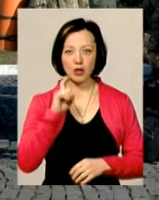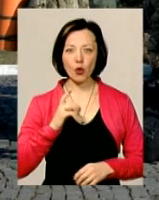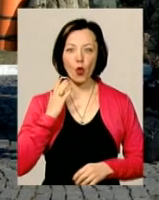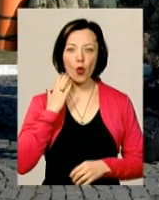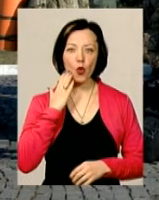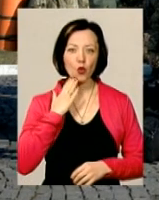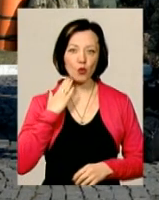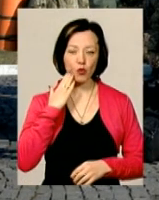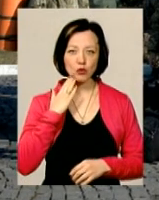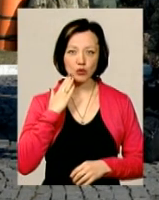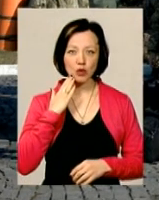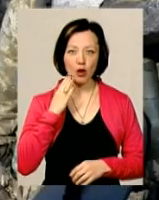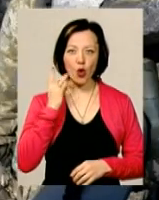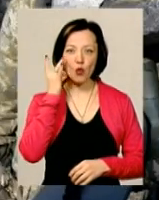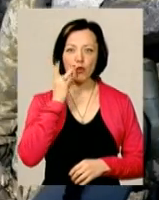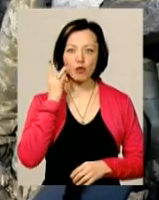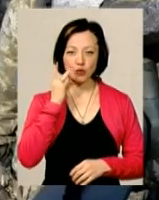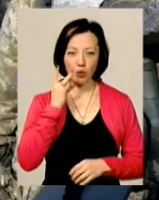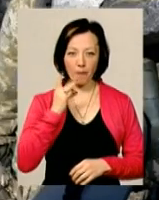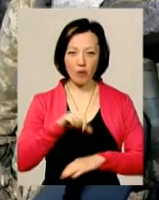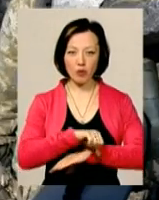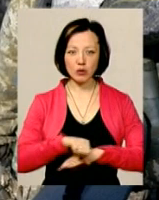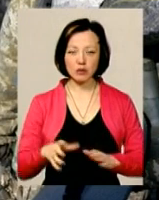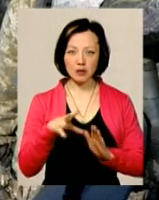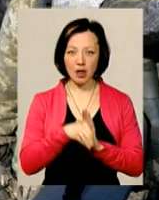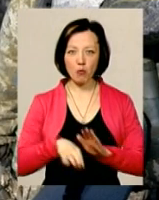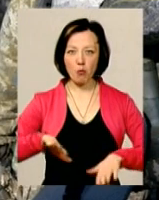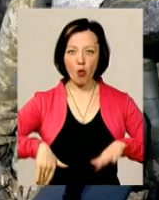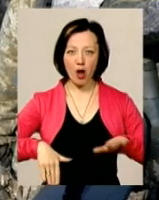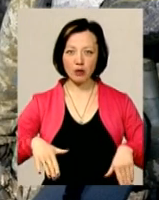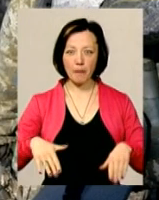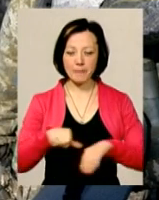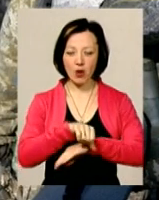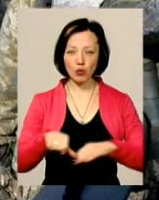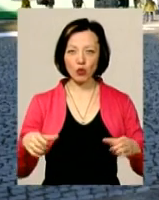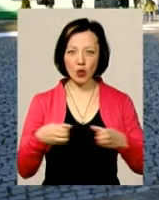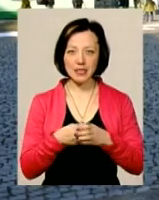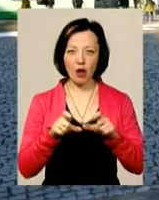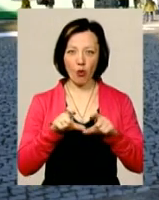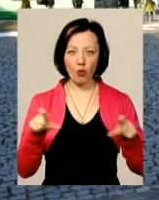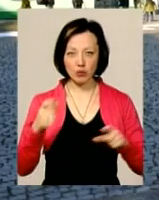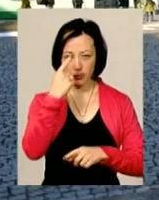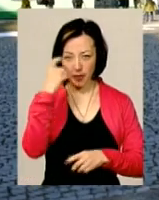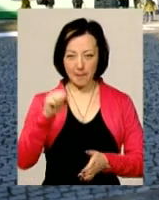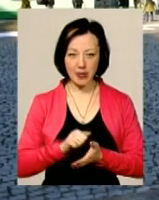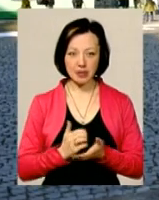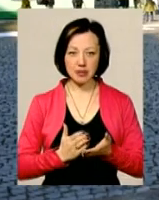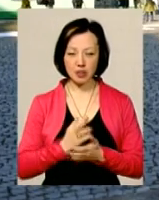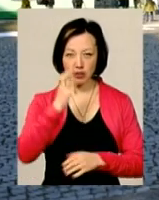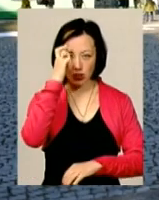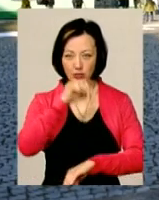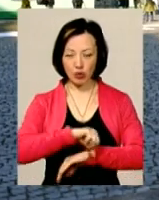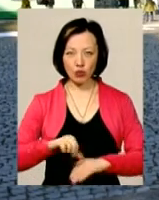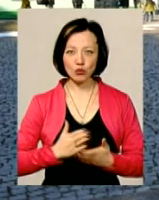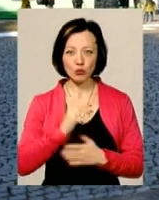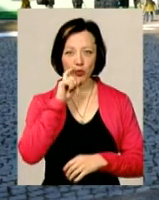кордоні. Після інструктажів вони працюватимуть у складі Мукачівського прикордонного загону. Як повідомили у прес-центрі Державної прикордонної